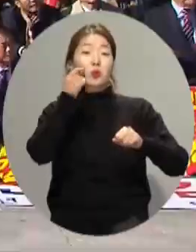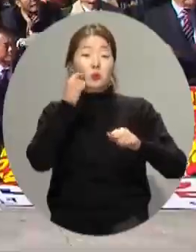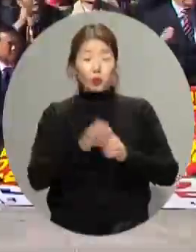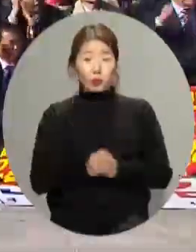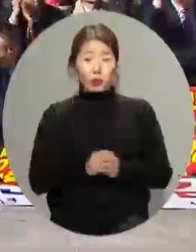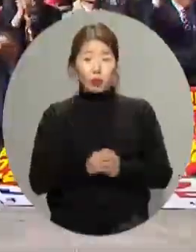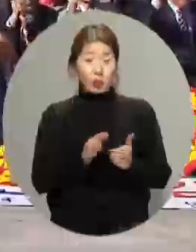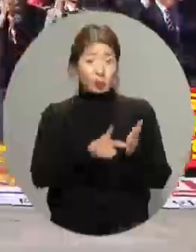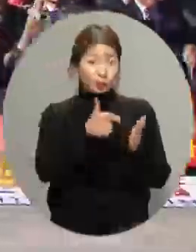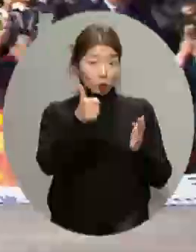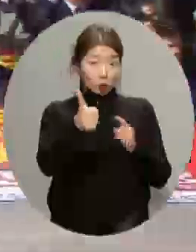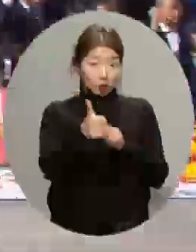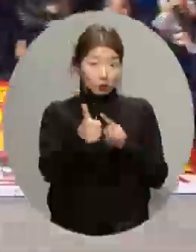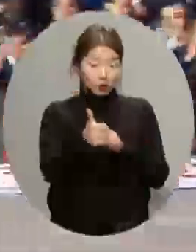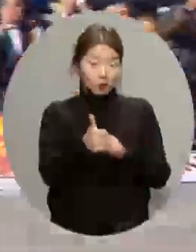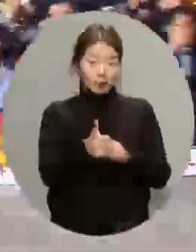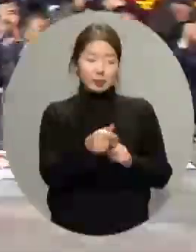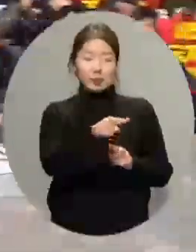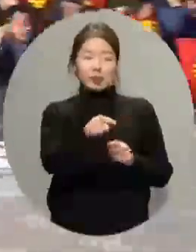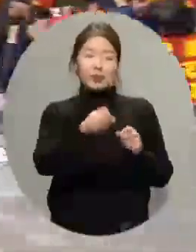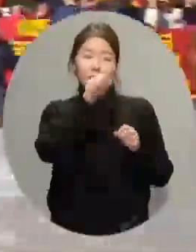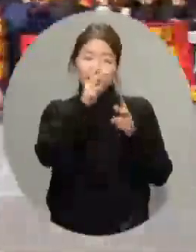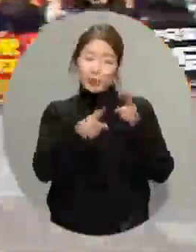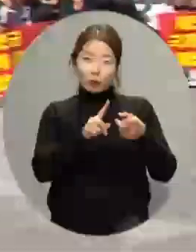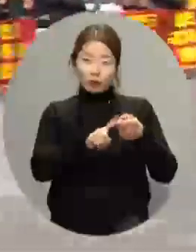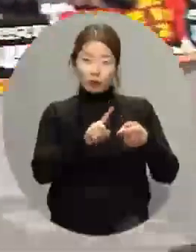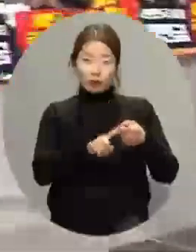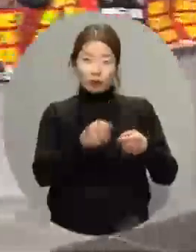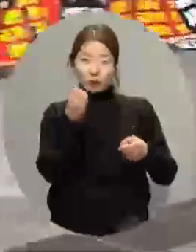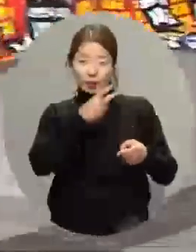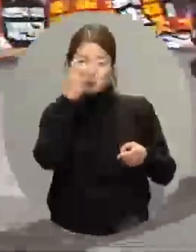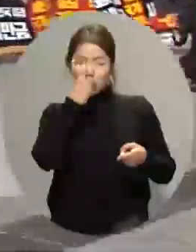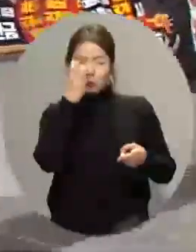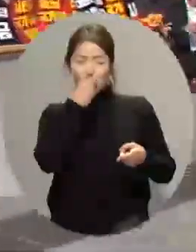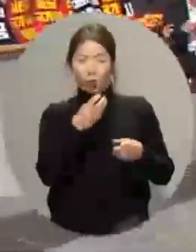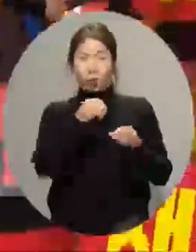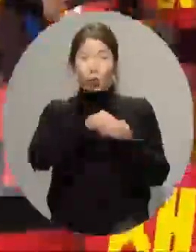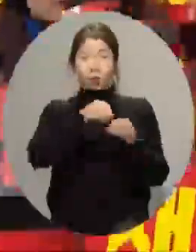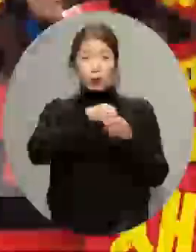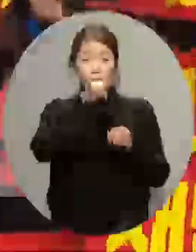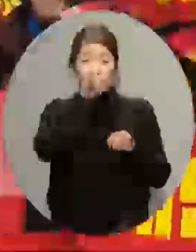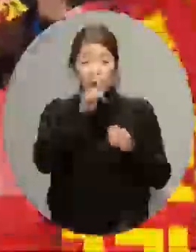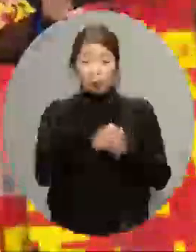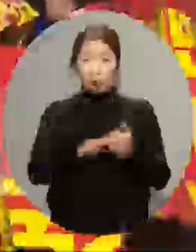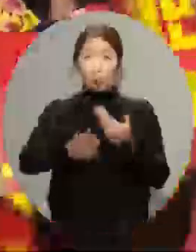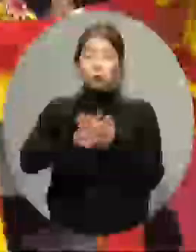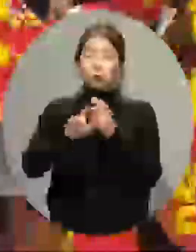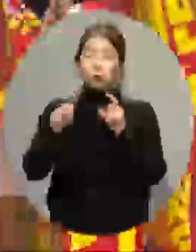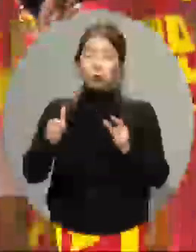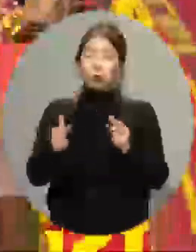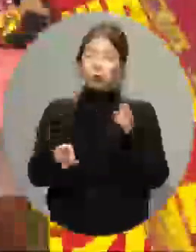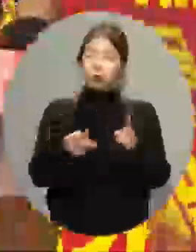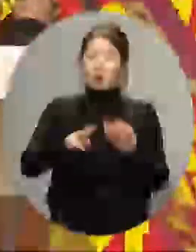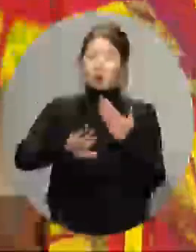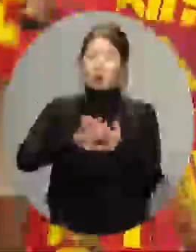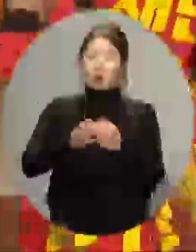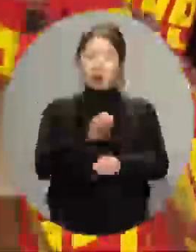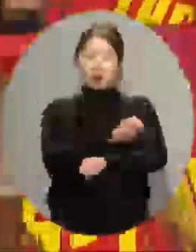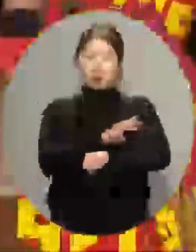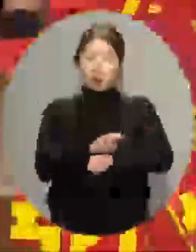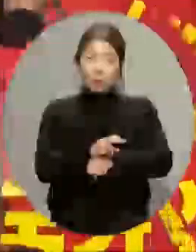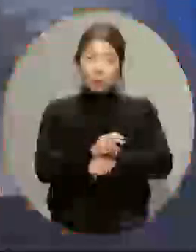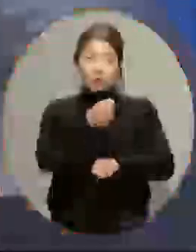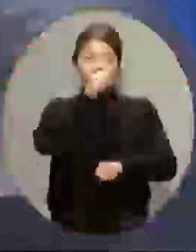특히 한 총리는 예타 통과 사업들이 이례적으로 재검토 대상에 오르고 타 지역 사업과 달리 새만금